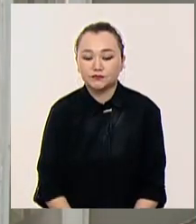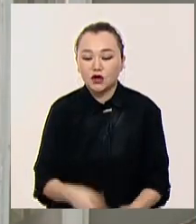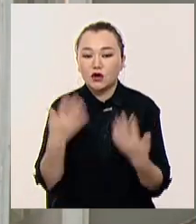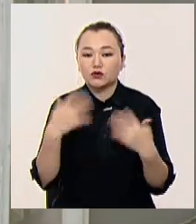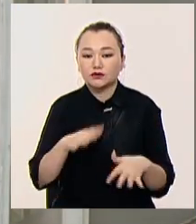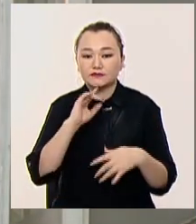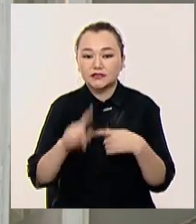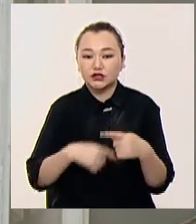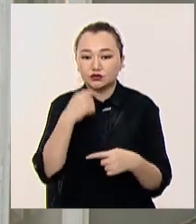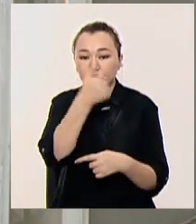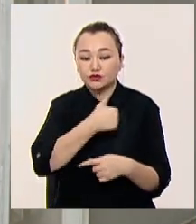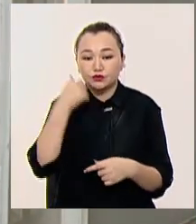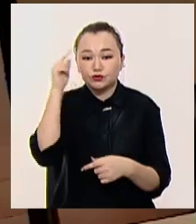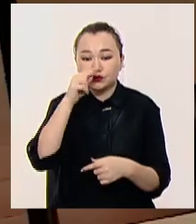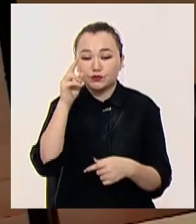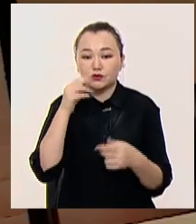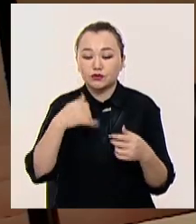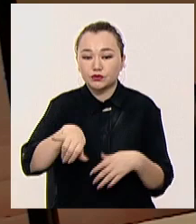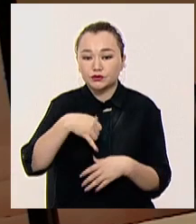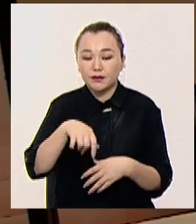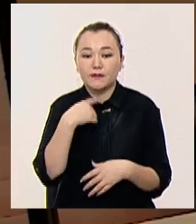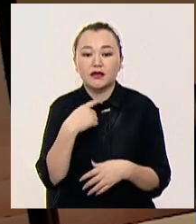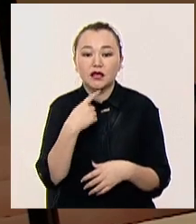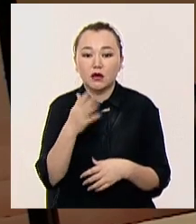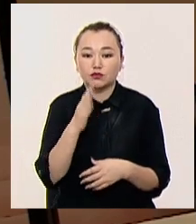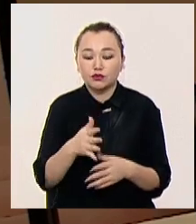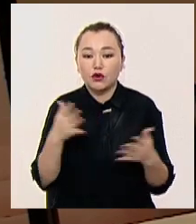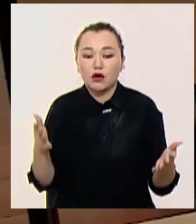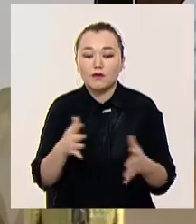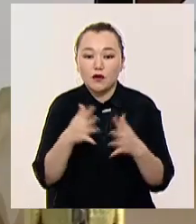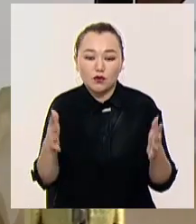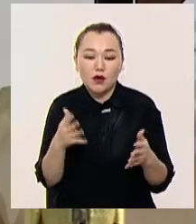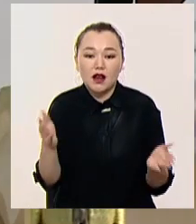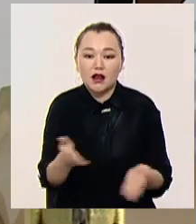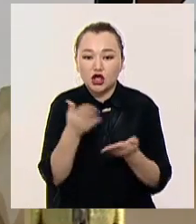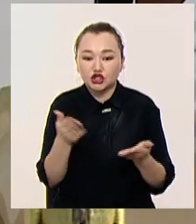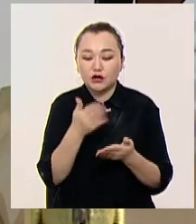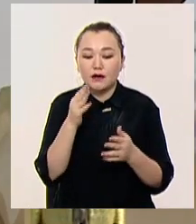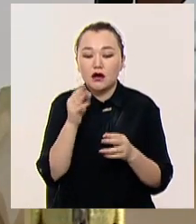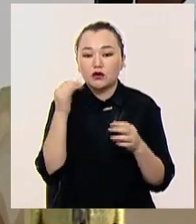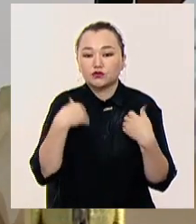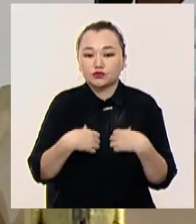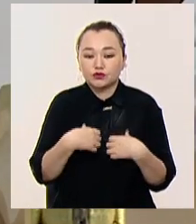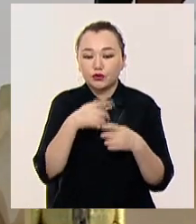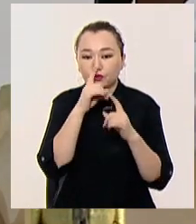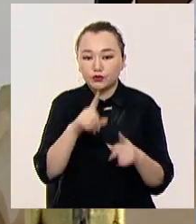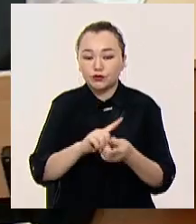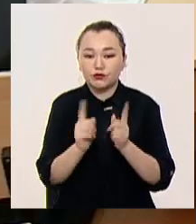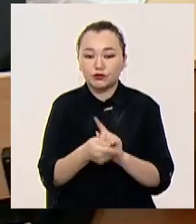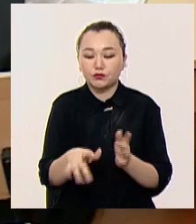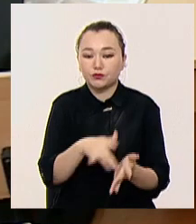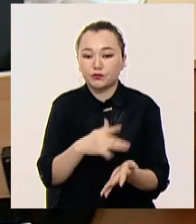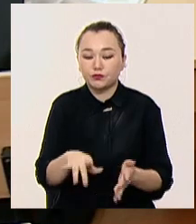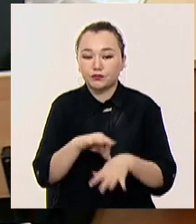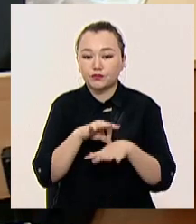Уже со следующего учебного года рюкзаки первоклашек станут намного легче. Вместо учебников дети будут носить с собой планшеты.